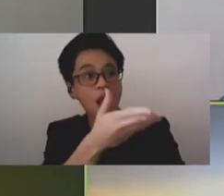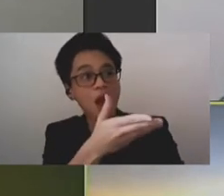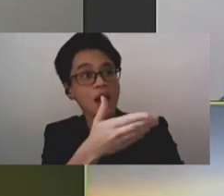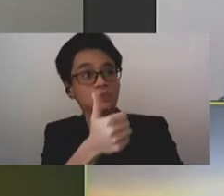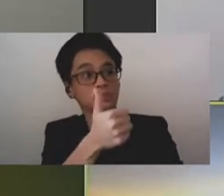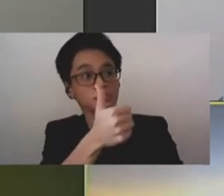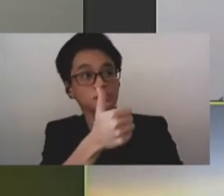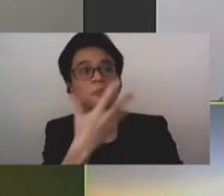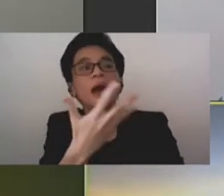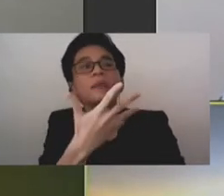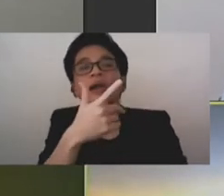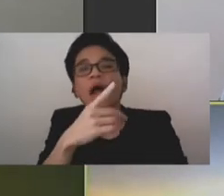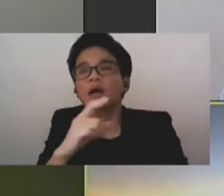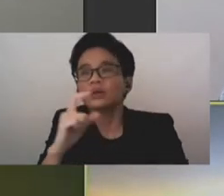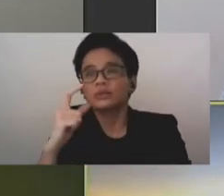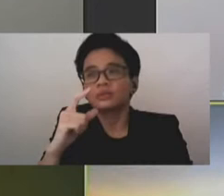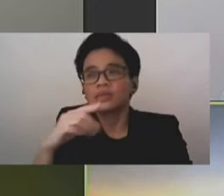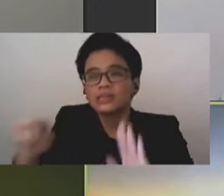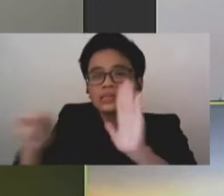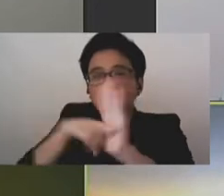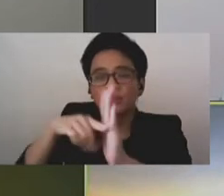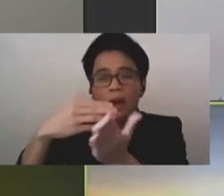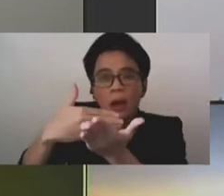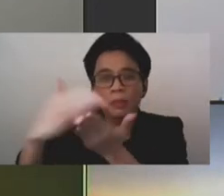jenis disabilitas, Bu.